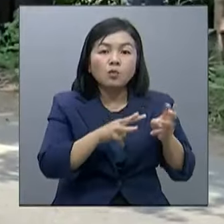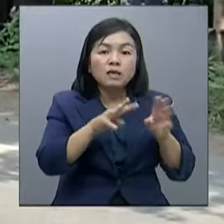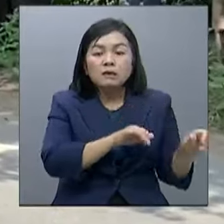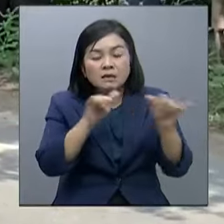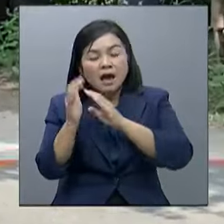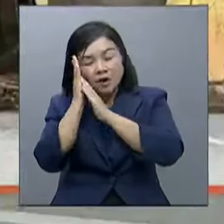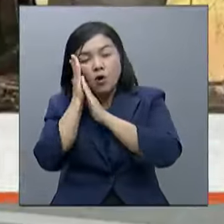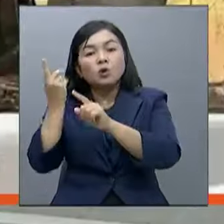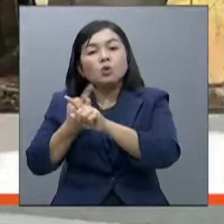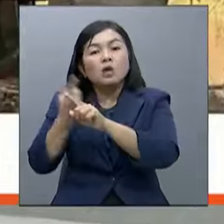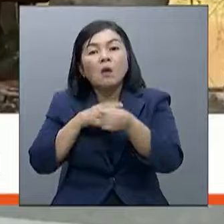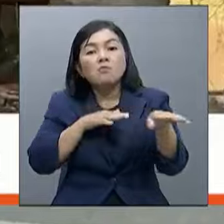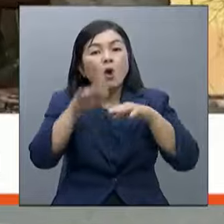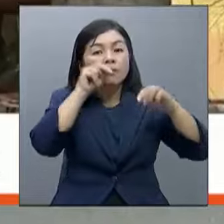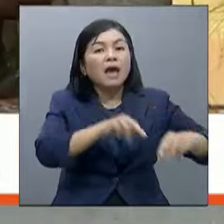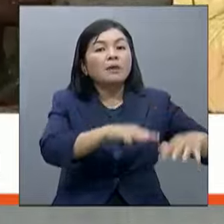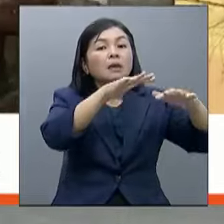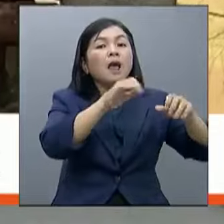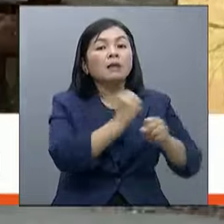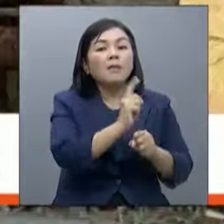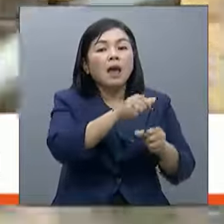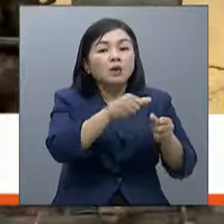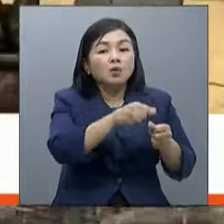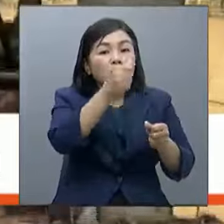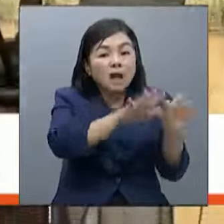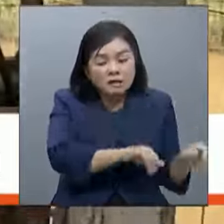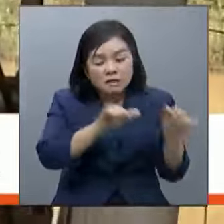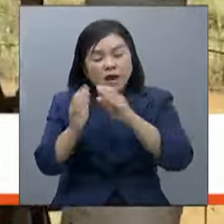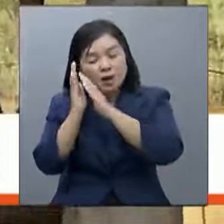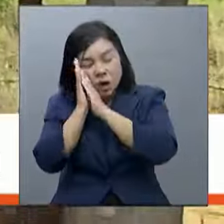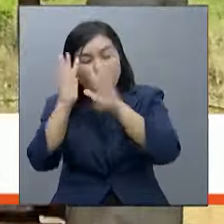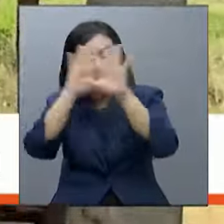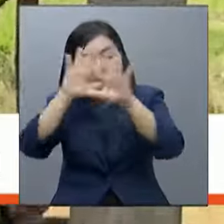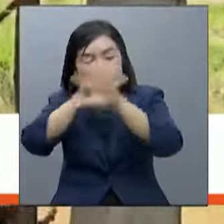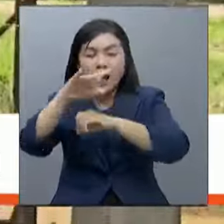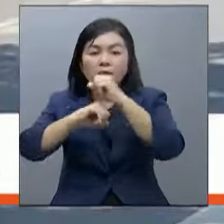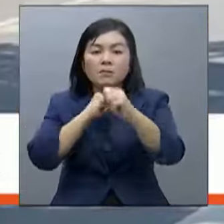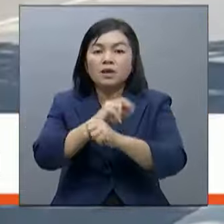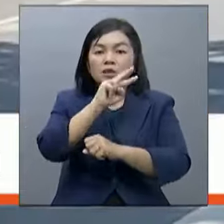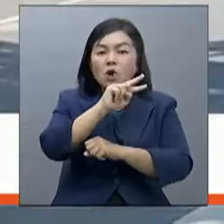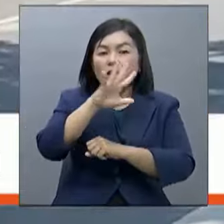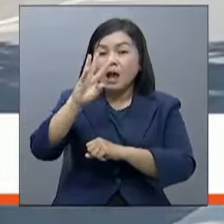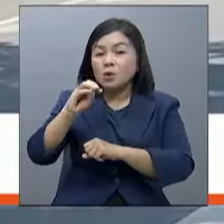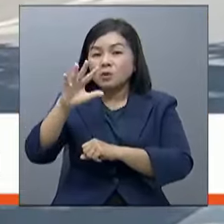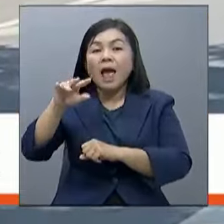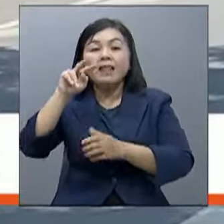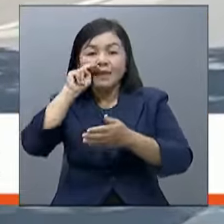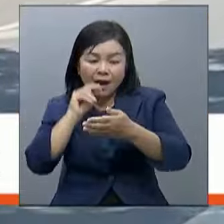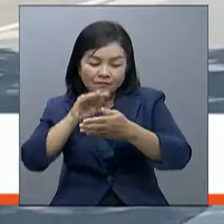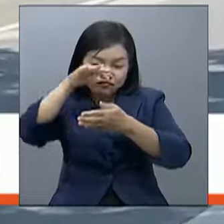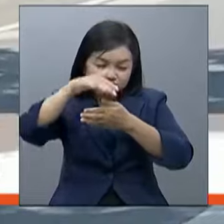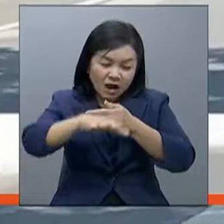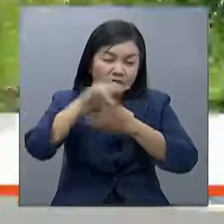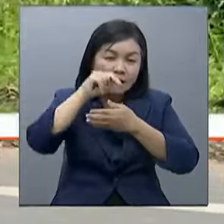คราวเพื่อเตรียมรับกับหน้าน้ำพวกเขาคาดว่าสถานการณ์อาจจะคล้ายกับปี2565ที่น้ำล้นตลิ่งนานกว่า 2